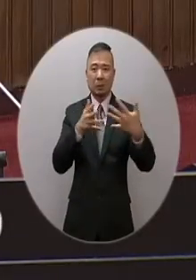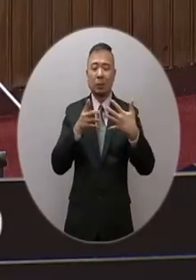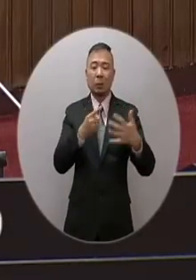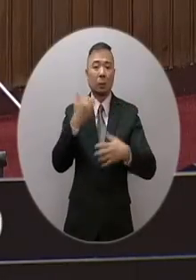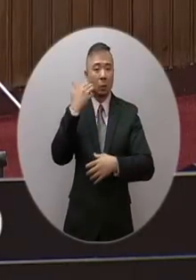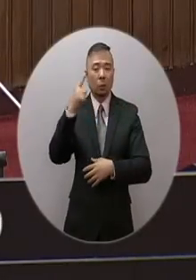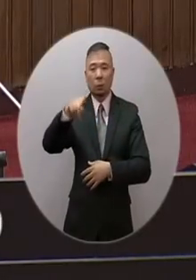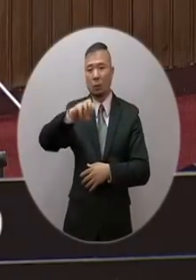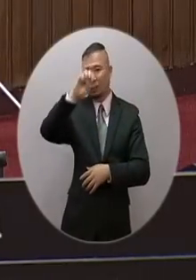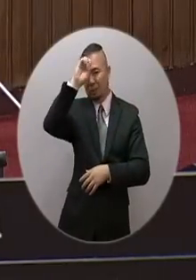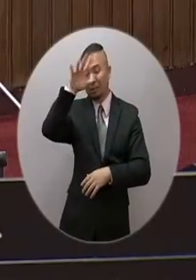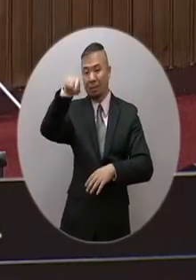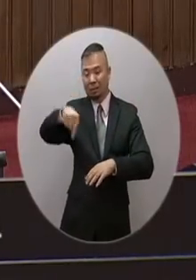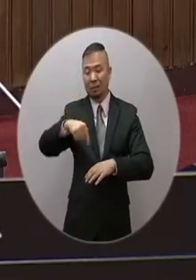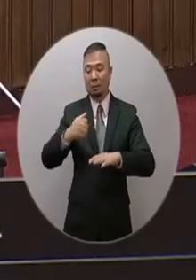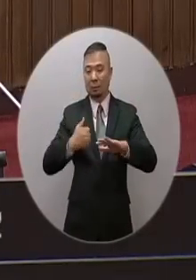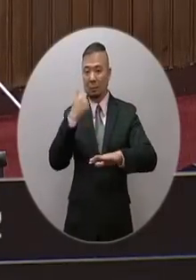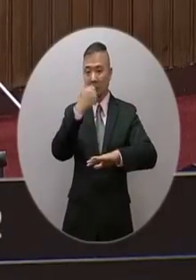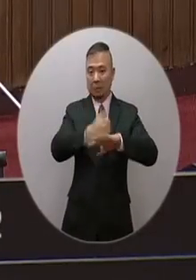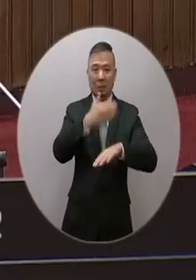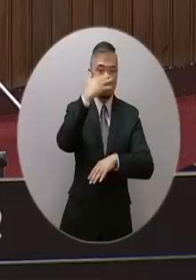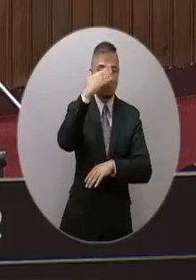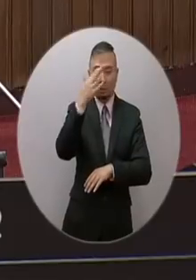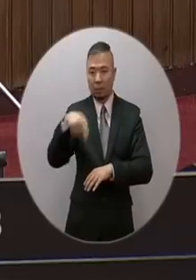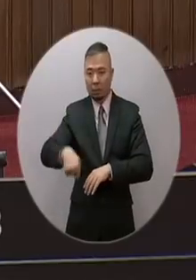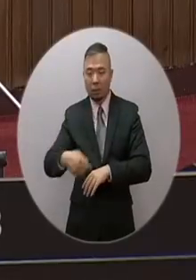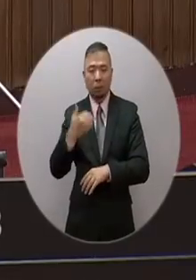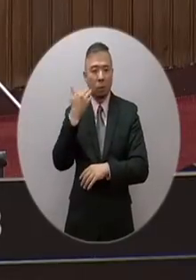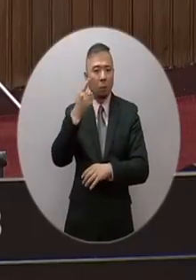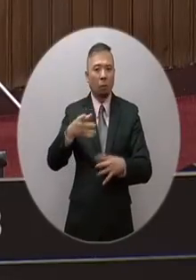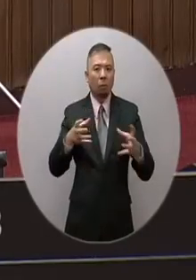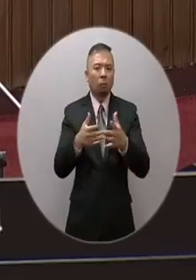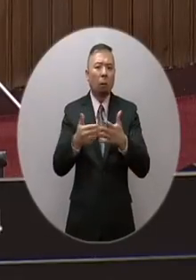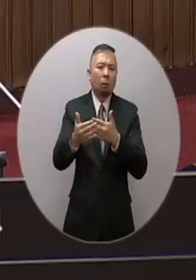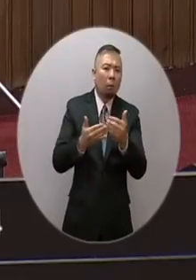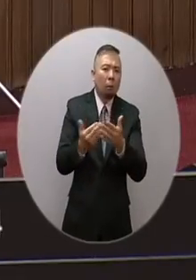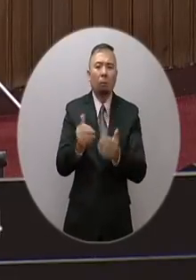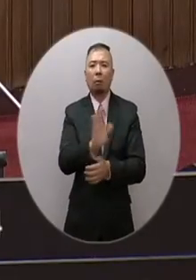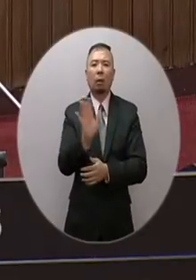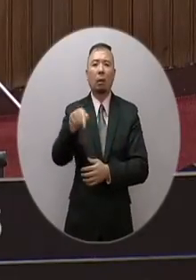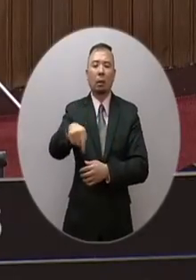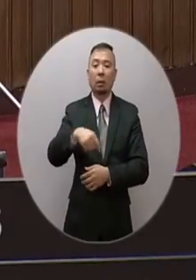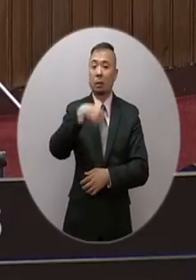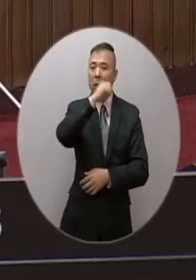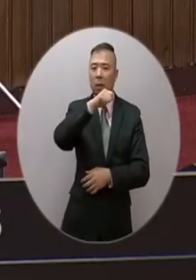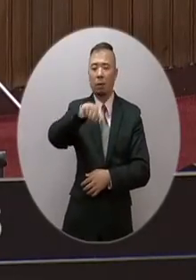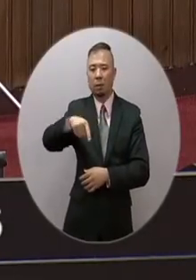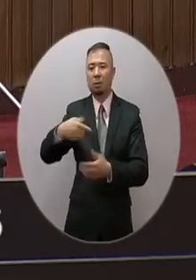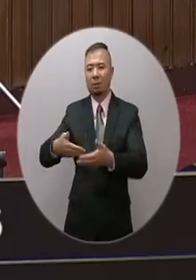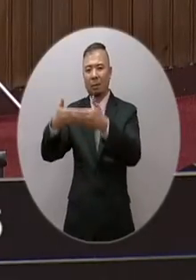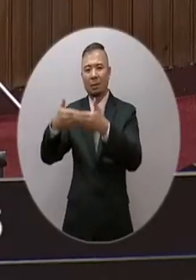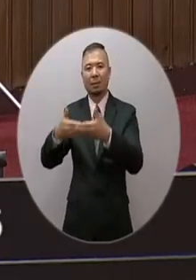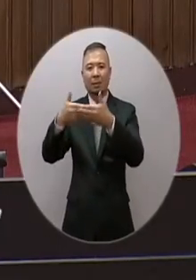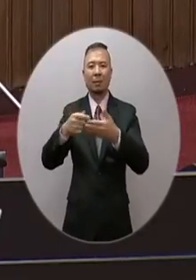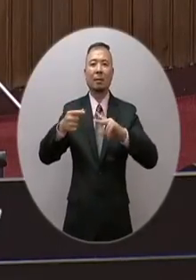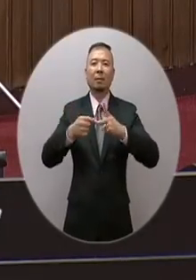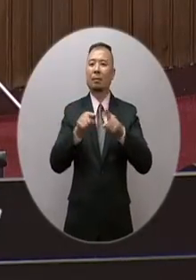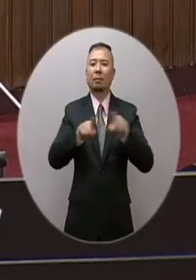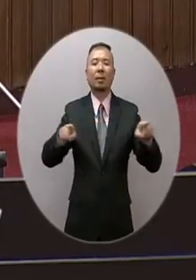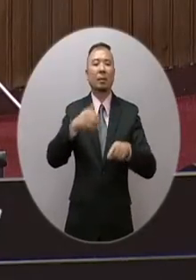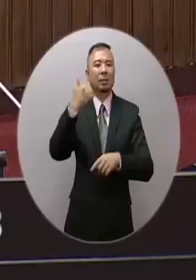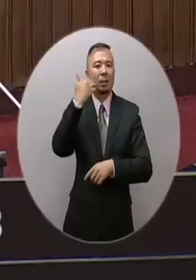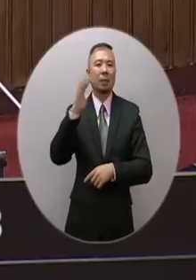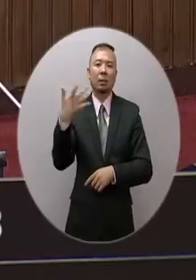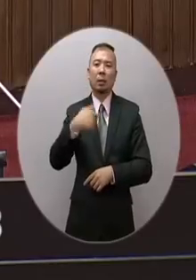谐，社会不团结，两岸就难和平。遗憾，言者谆谆，听者渺